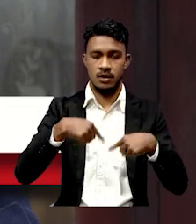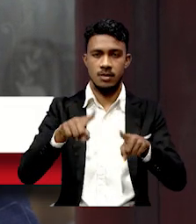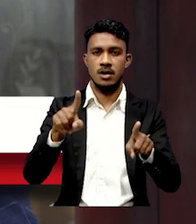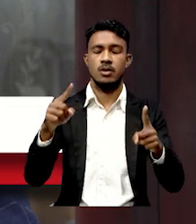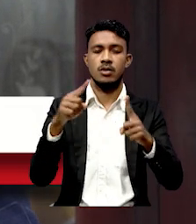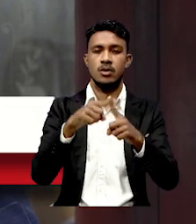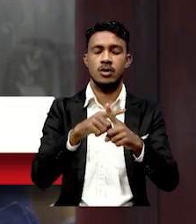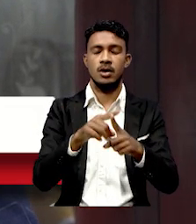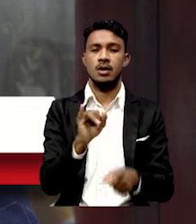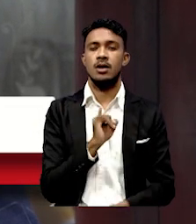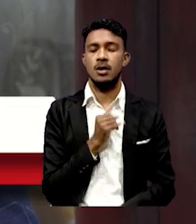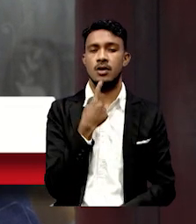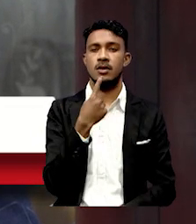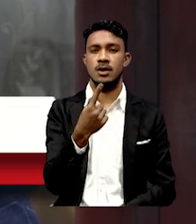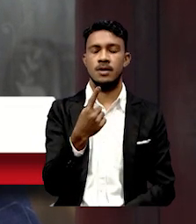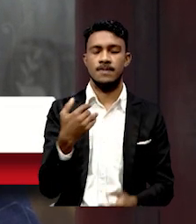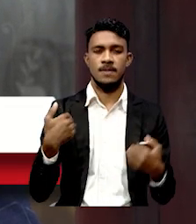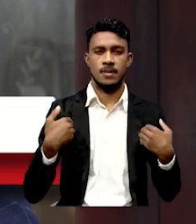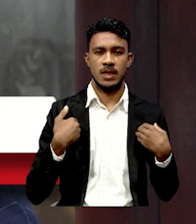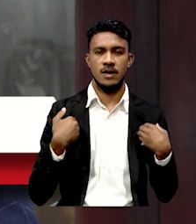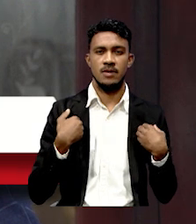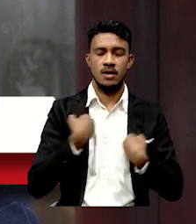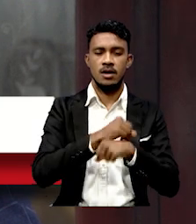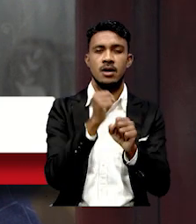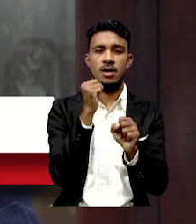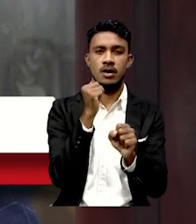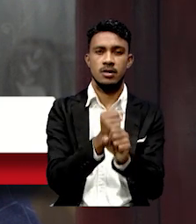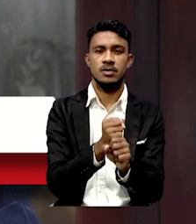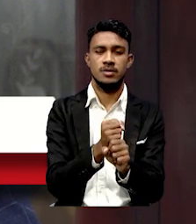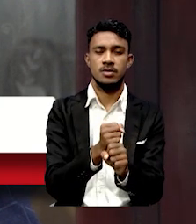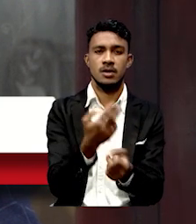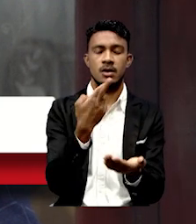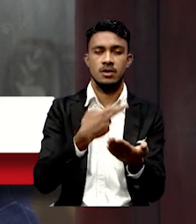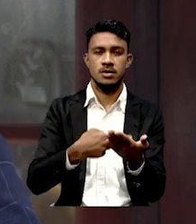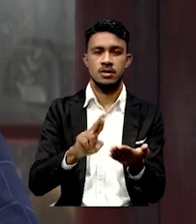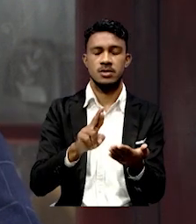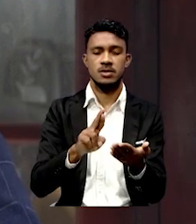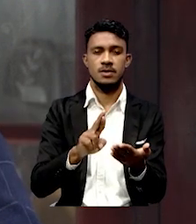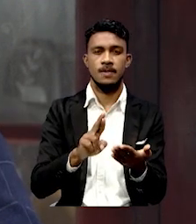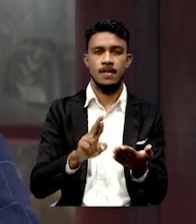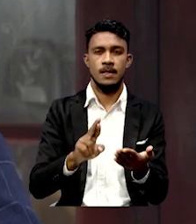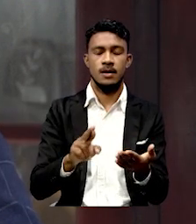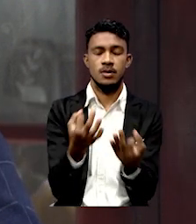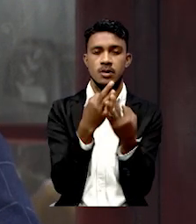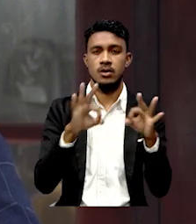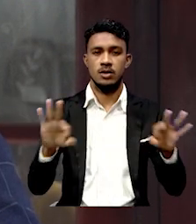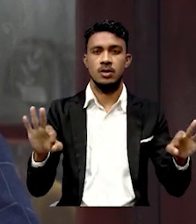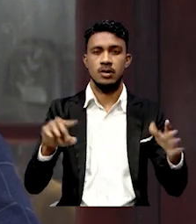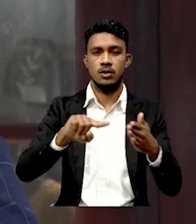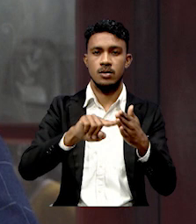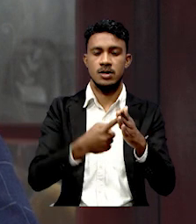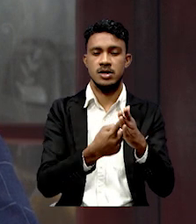hawato. Iha halut ya nor remote survey finalisan hahu dia di